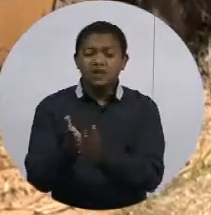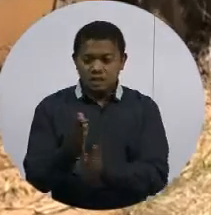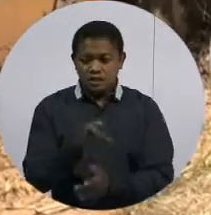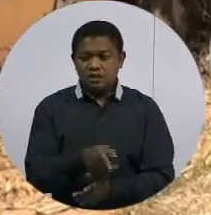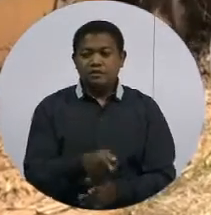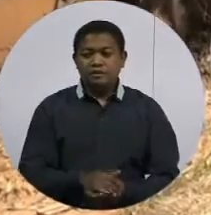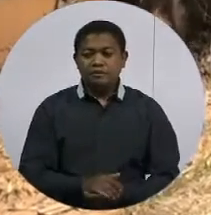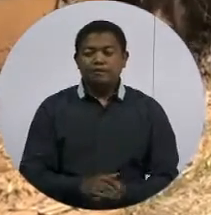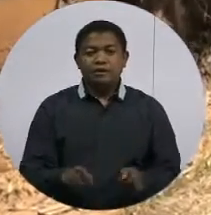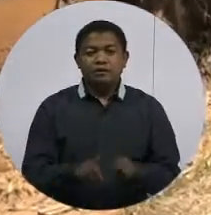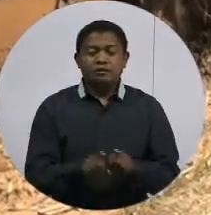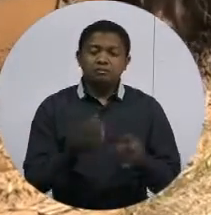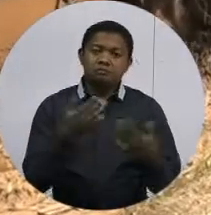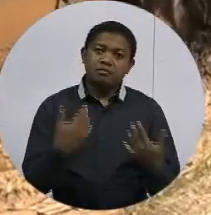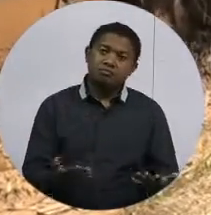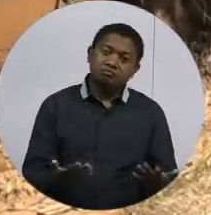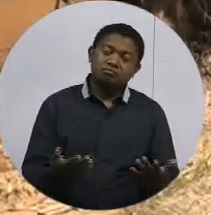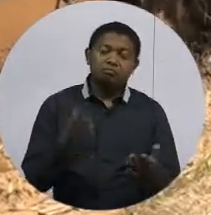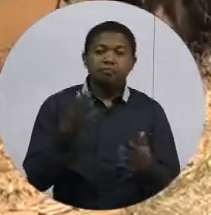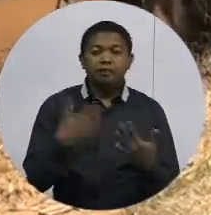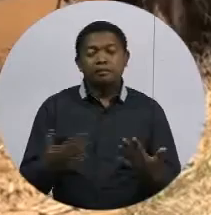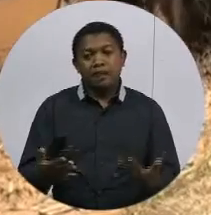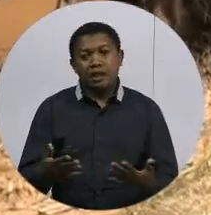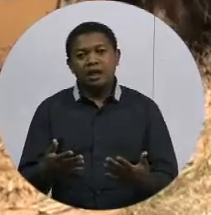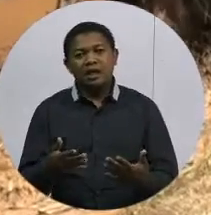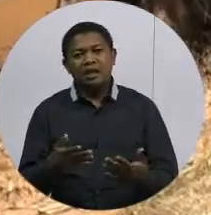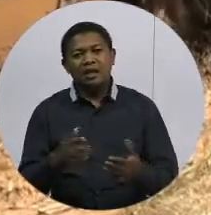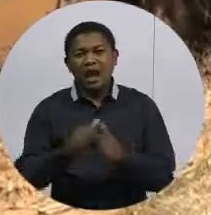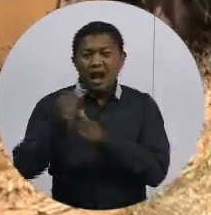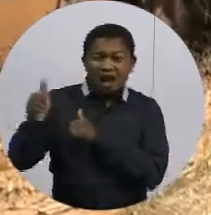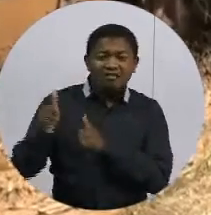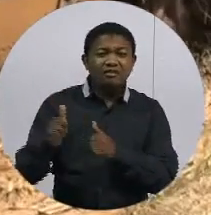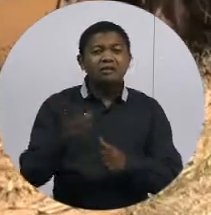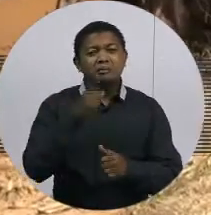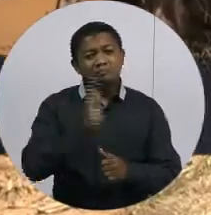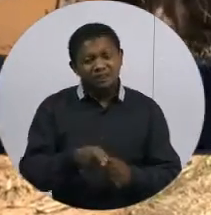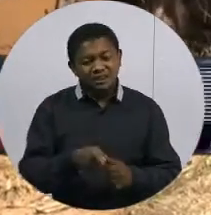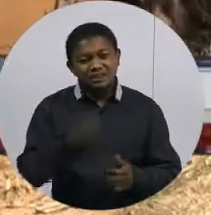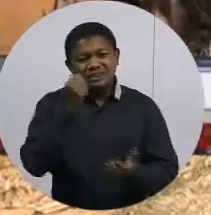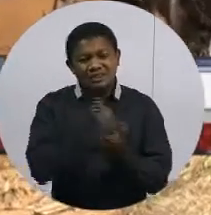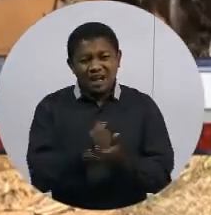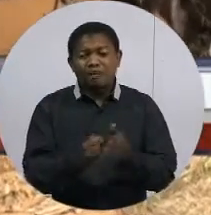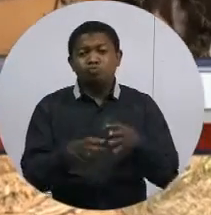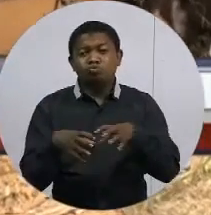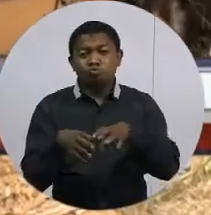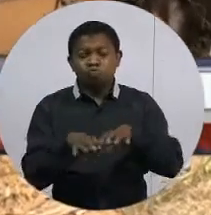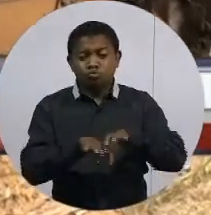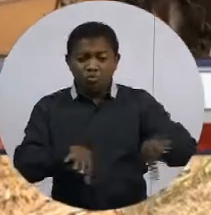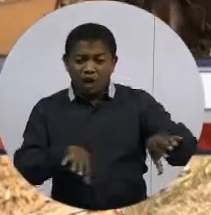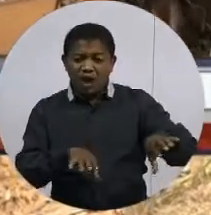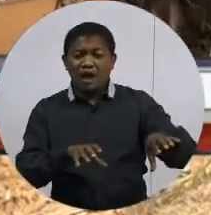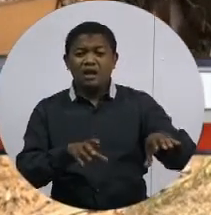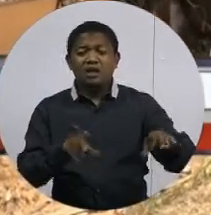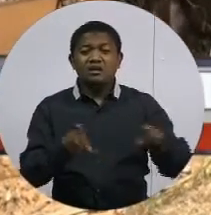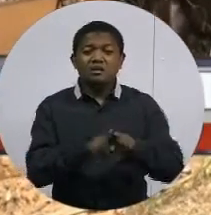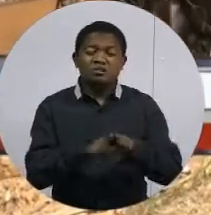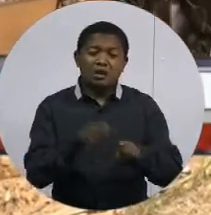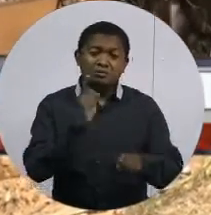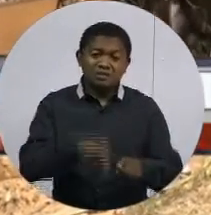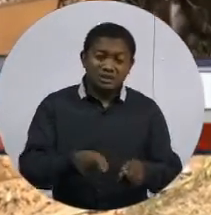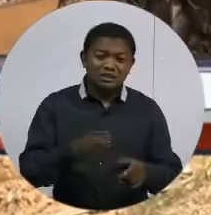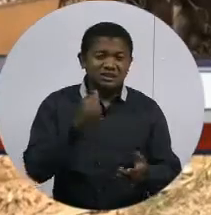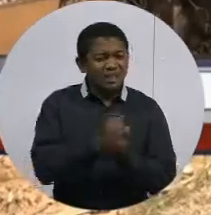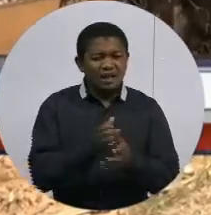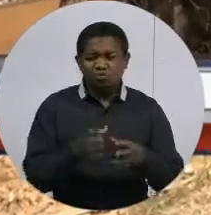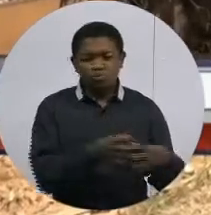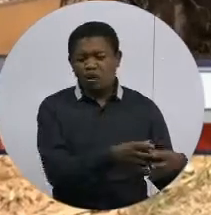betsaka koa ny hoe lavitra misy ary olona tena hoe izole mihitsy tsy manana olona akaiky mihitsy izy ohatra manodidina anazy eo fa